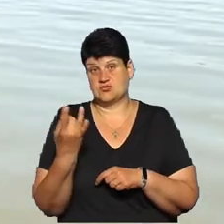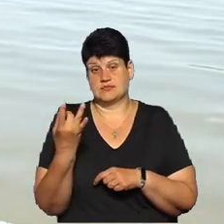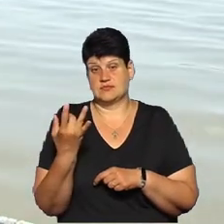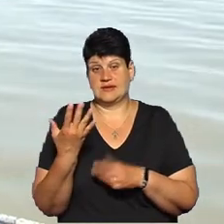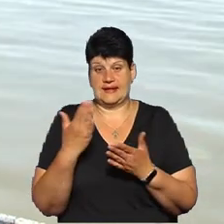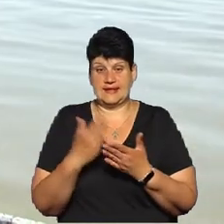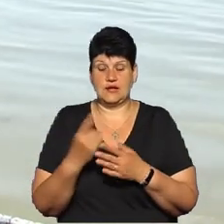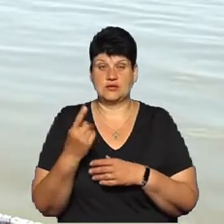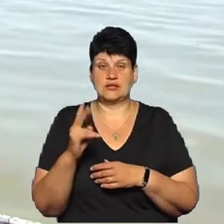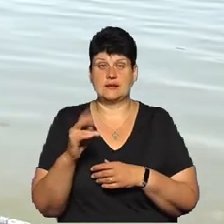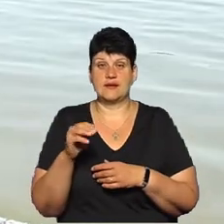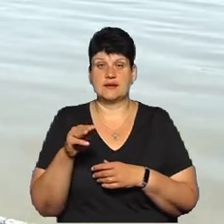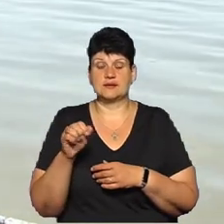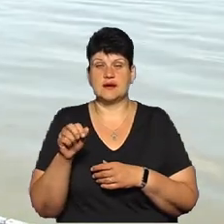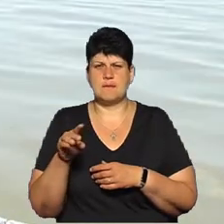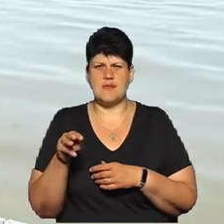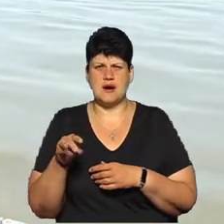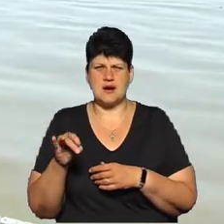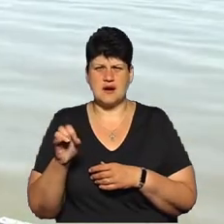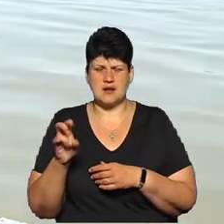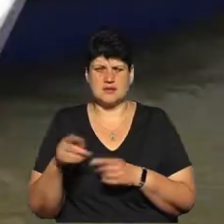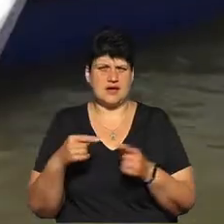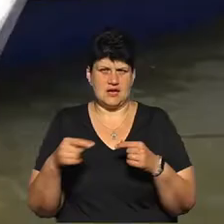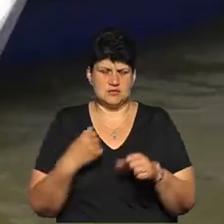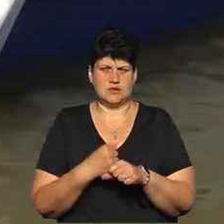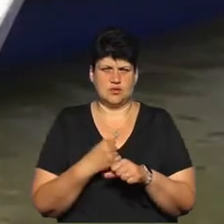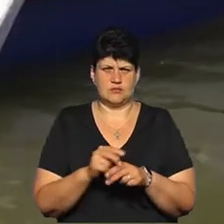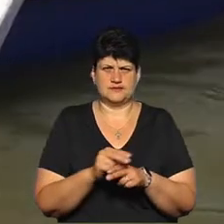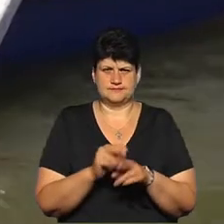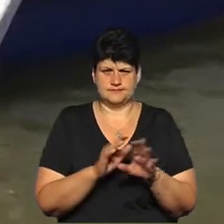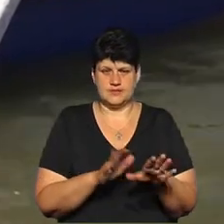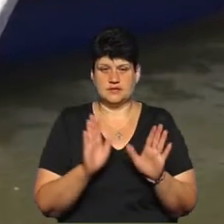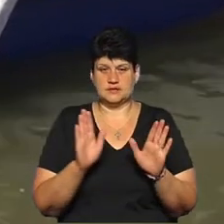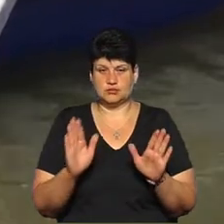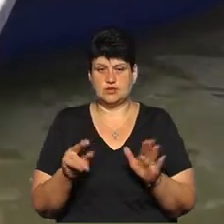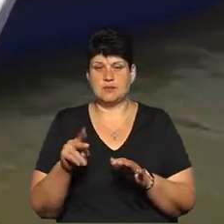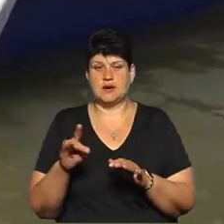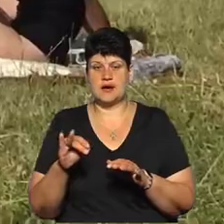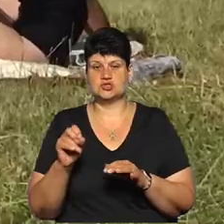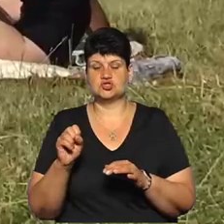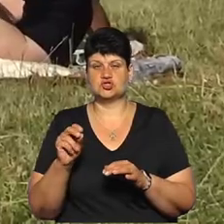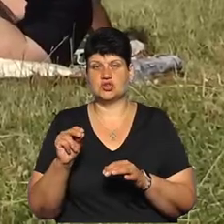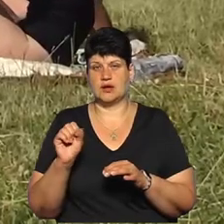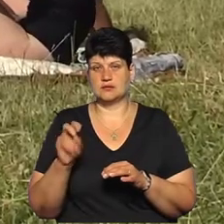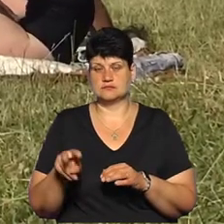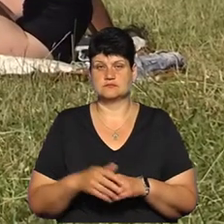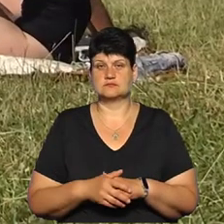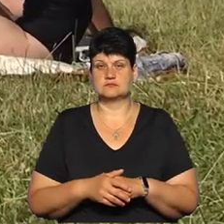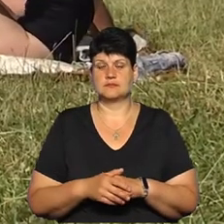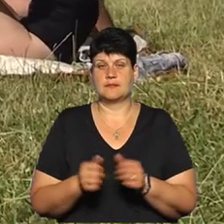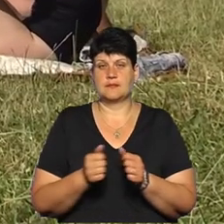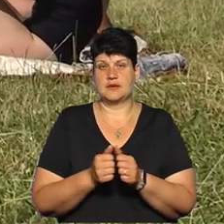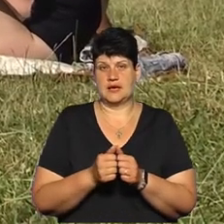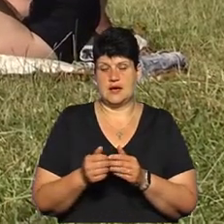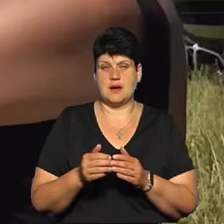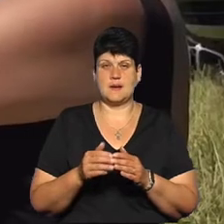катамаран, решта ще проводяться до роботи і буде такий причал для катамаранів. Неподалік від майбутнього